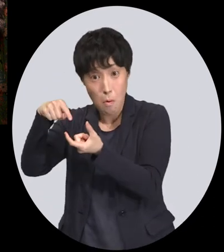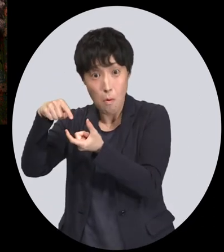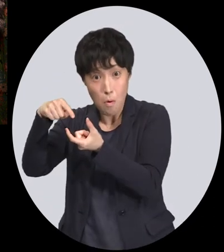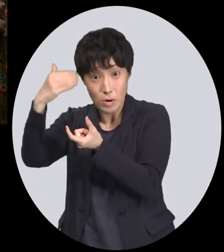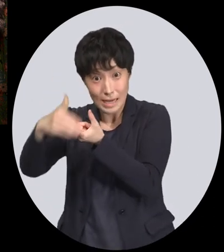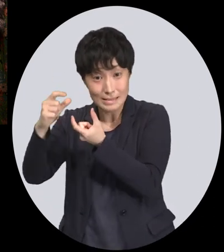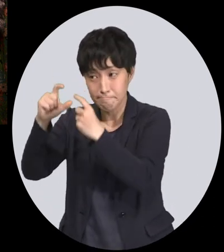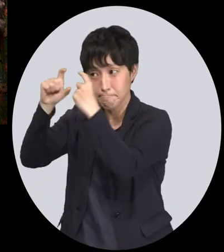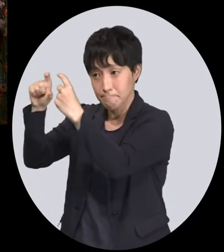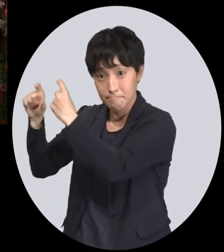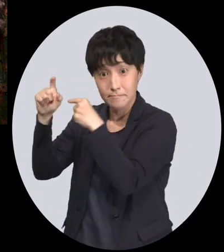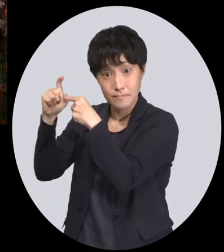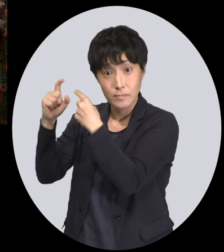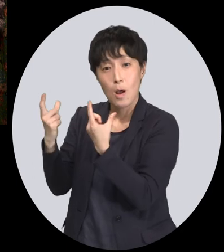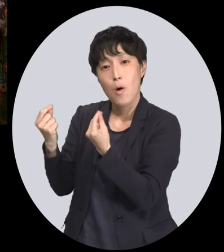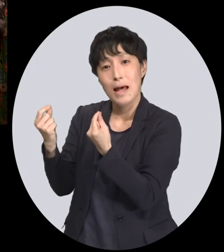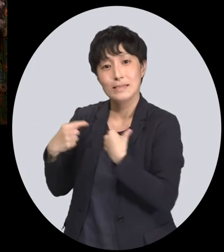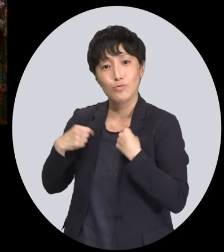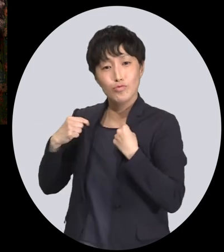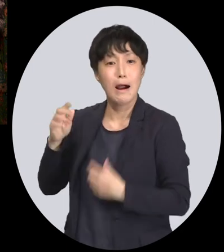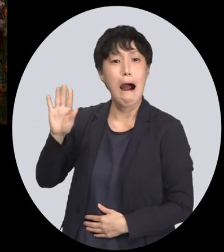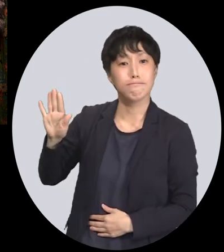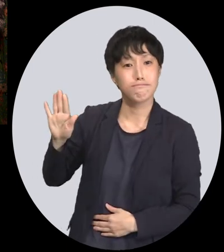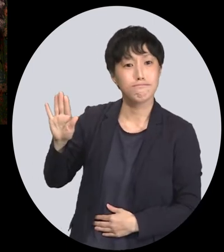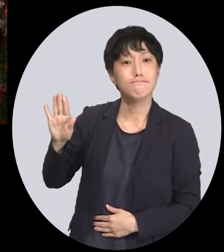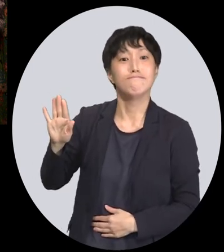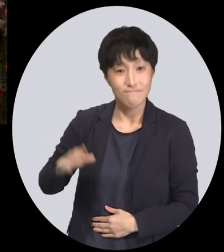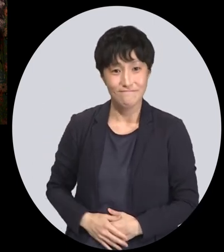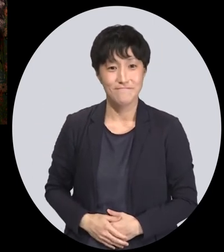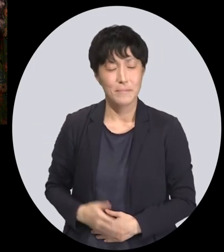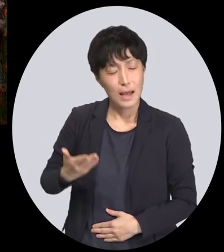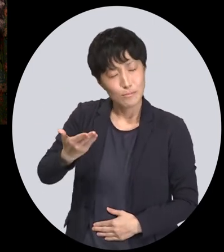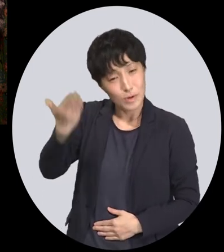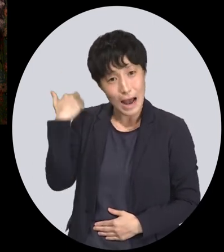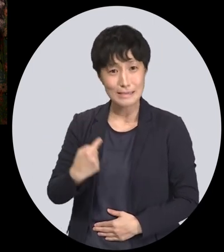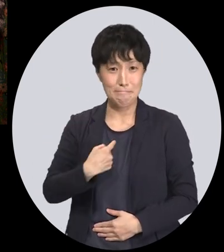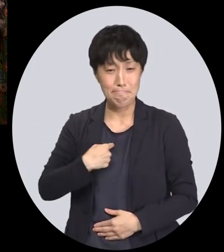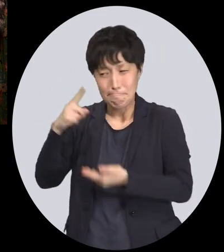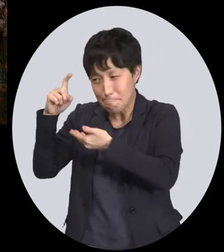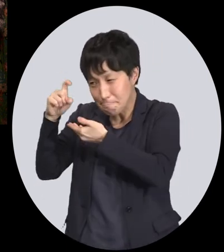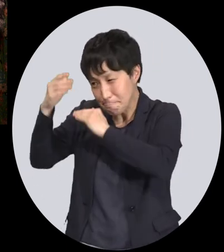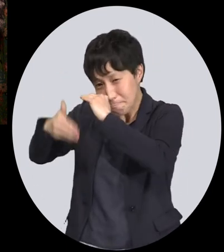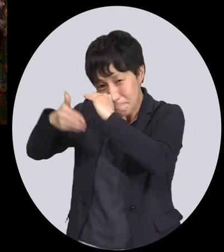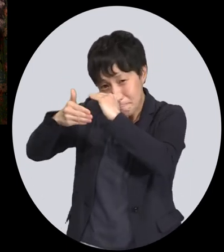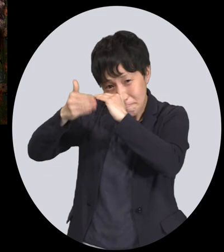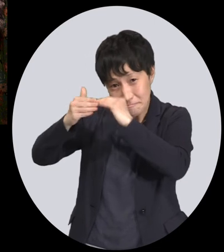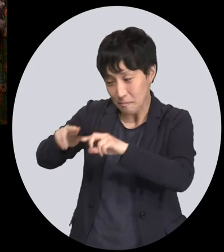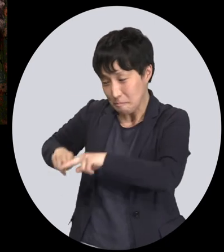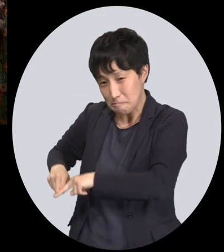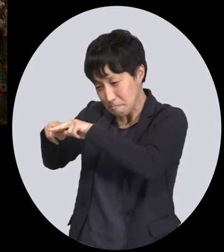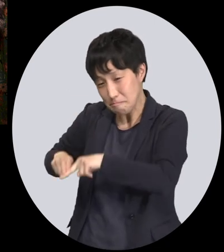この polar 初診が m 式写真改良に展示されておりますけれどもそこでも使われた衣装なんです